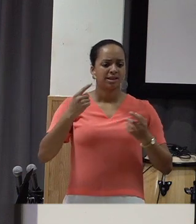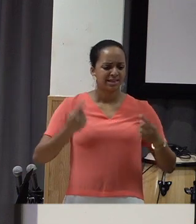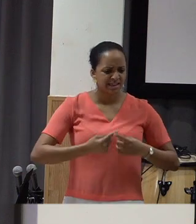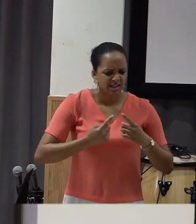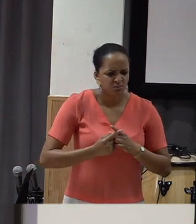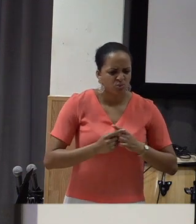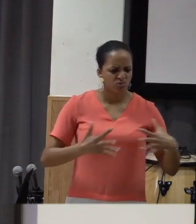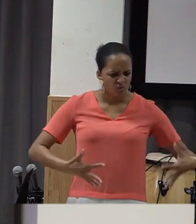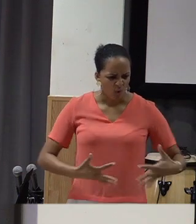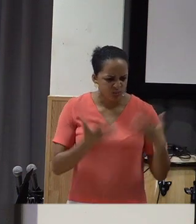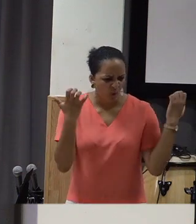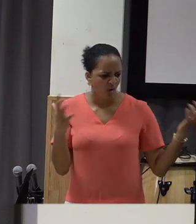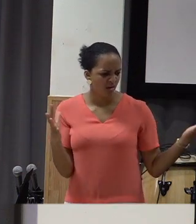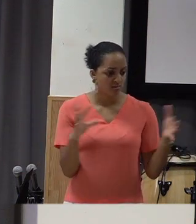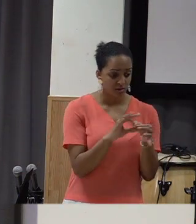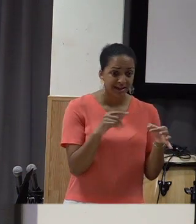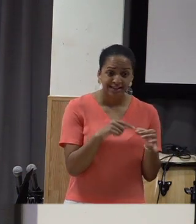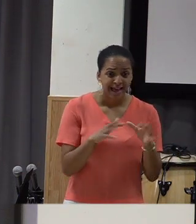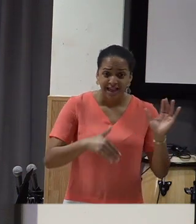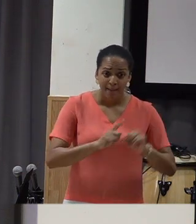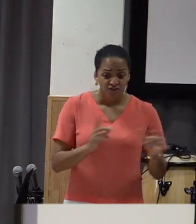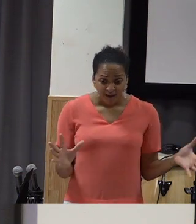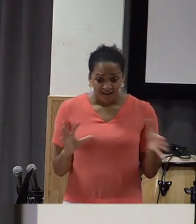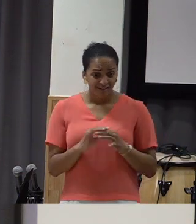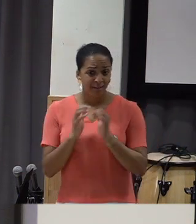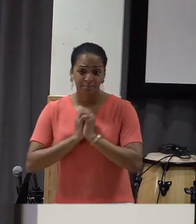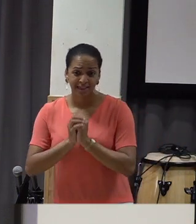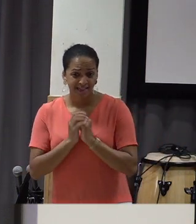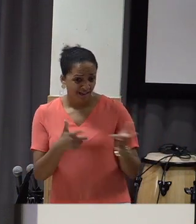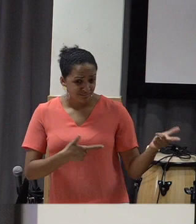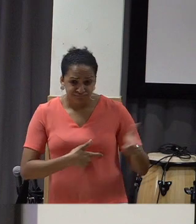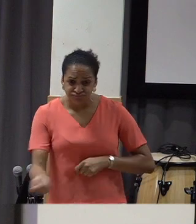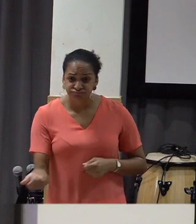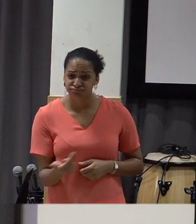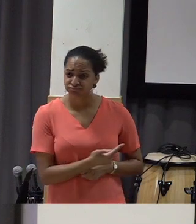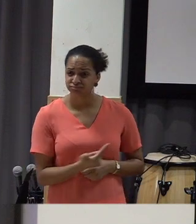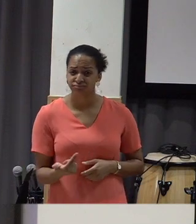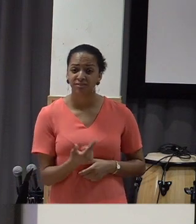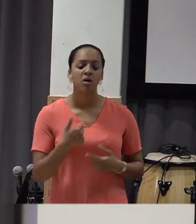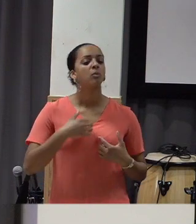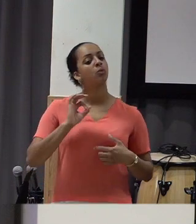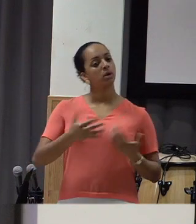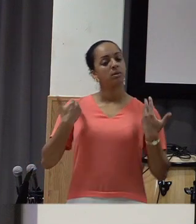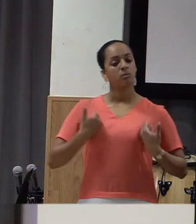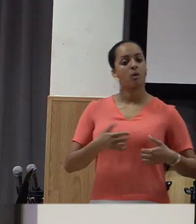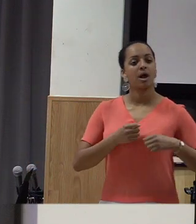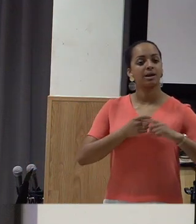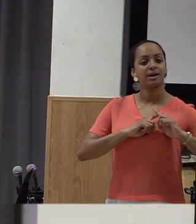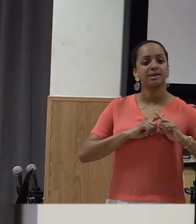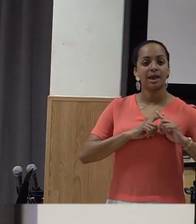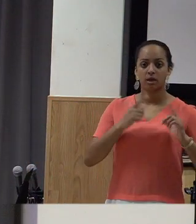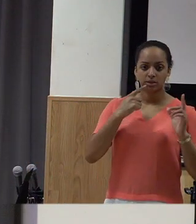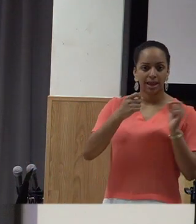sont incompatibles avec une vie de prière. Incompatibles. Si donc tu te dis chrétienne et chrétien, Jésus est ton